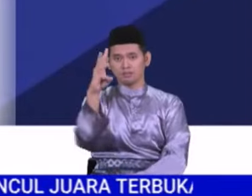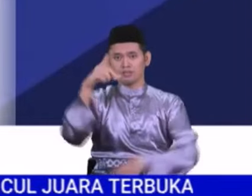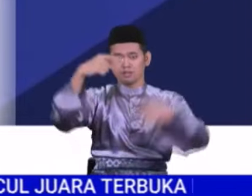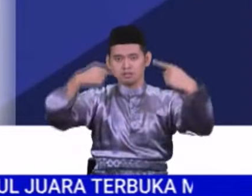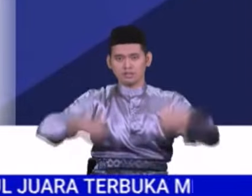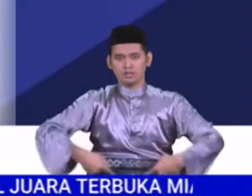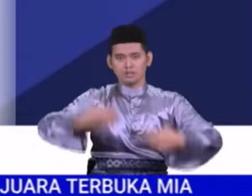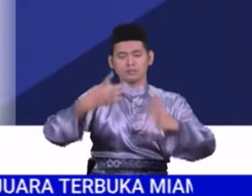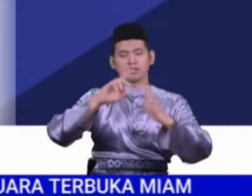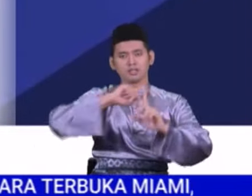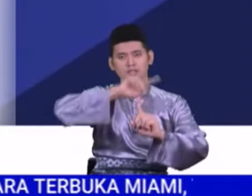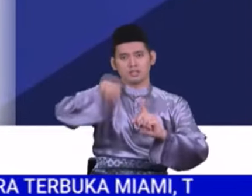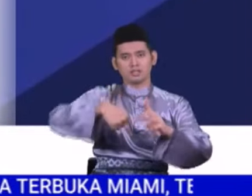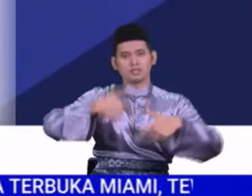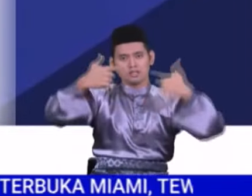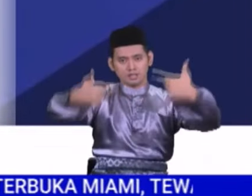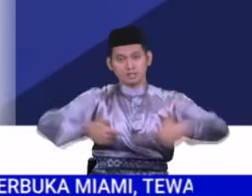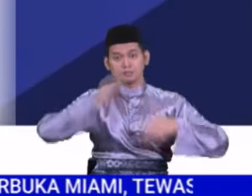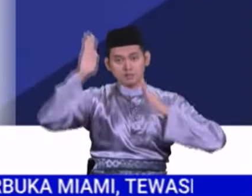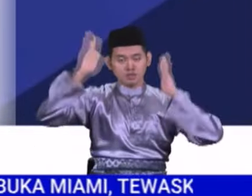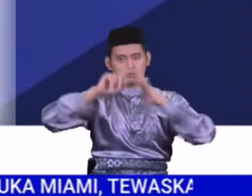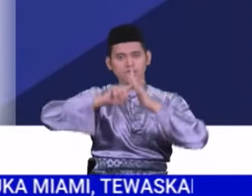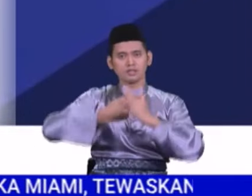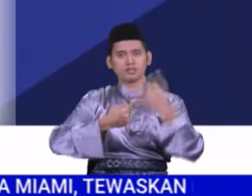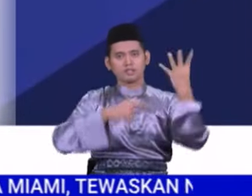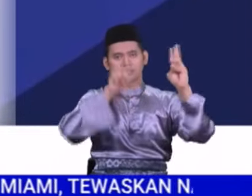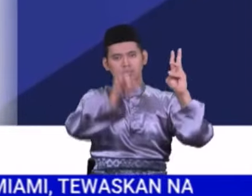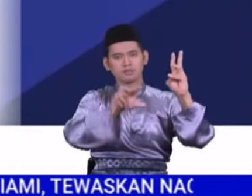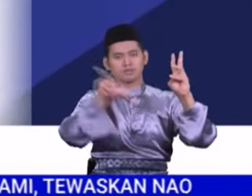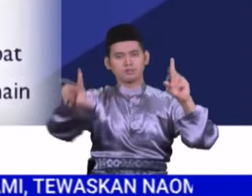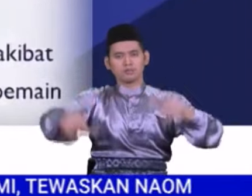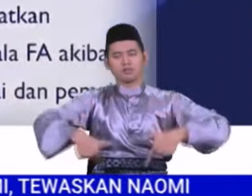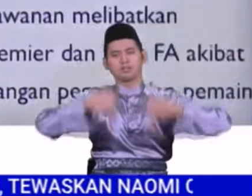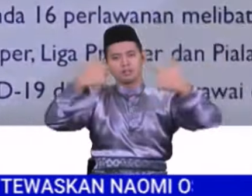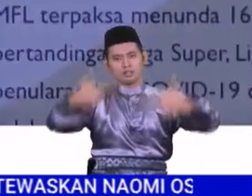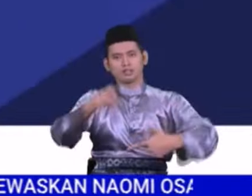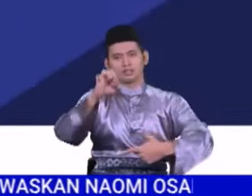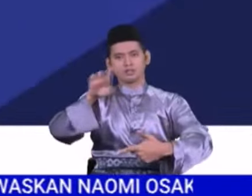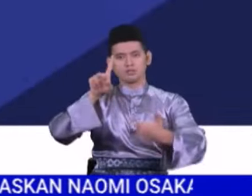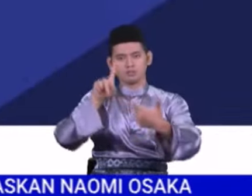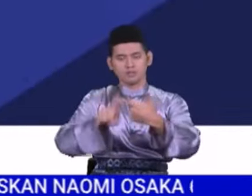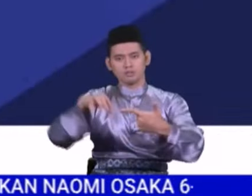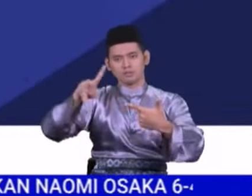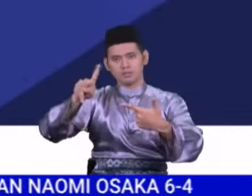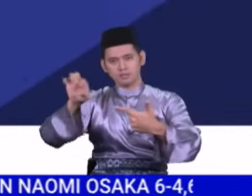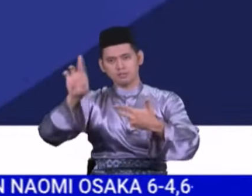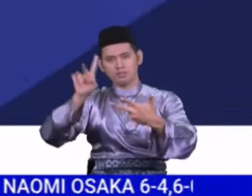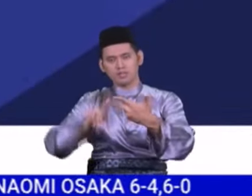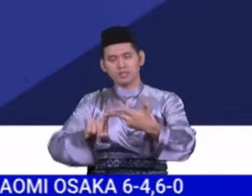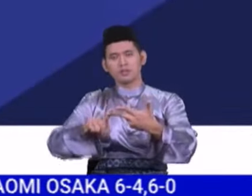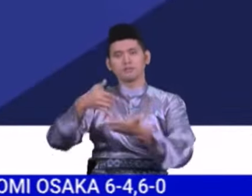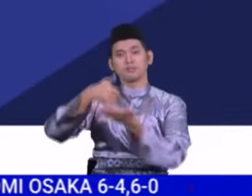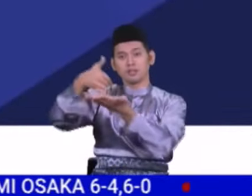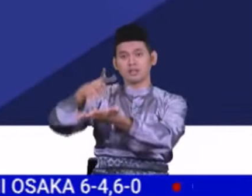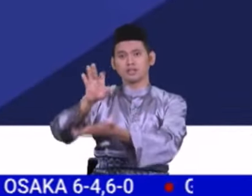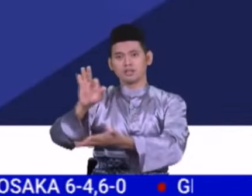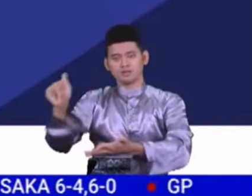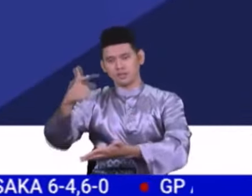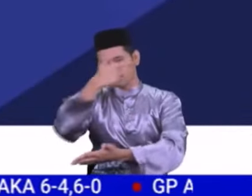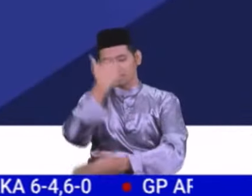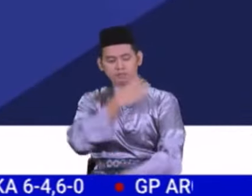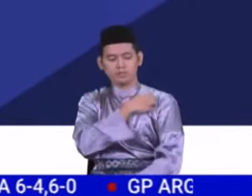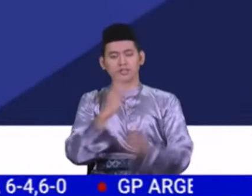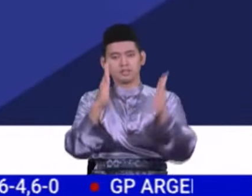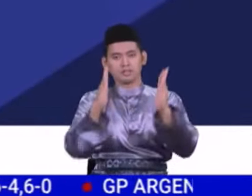Mischa bermula pada 16 Max lalu ia melibatkan perlawanan Liga Super Liga Primer dan piala AFF akibat